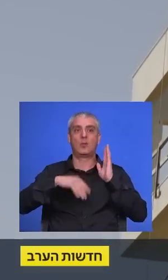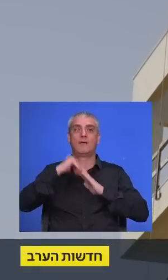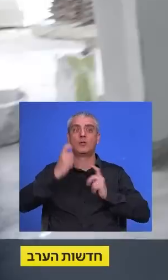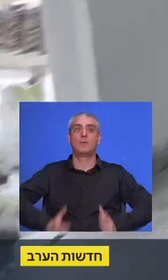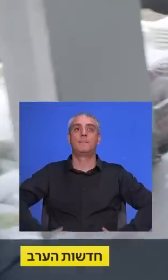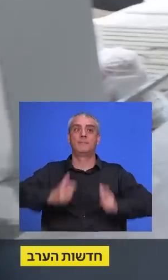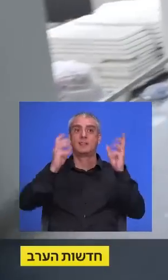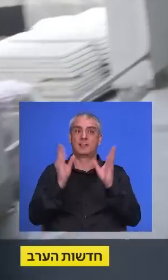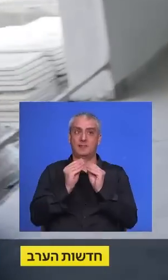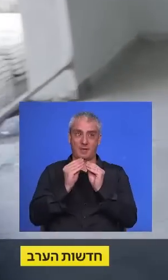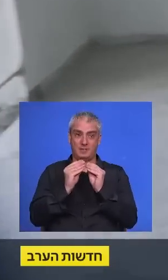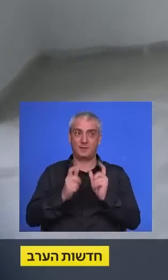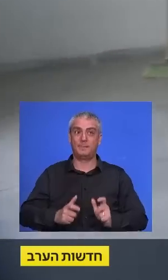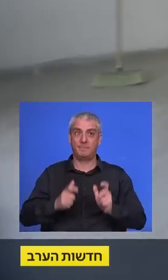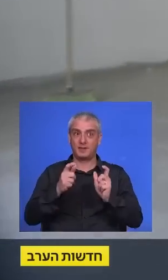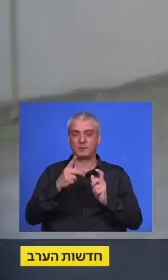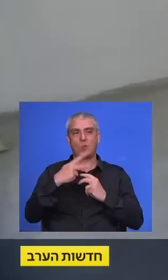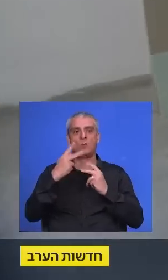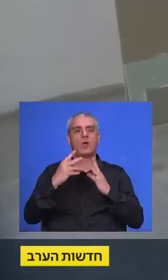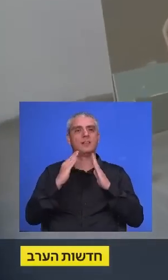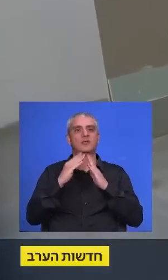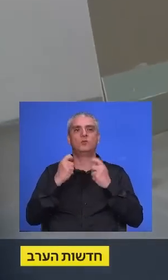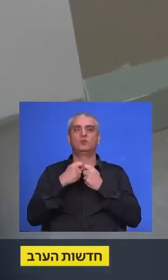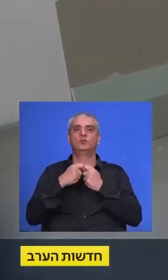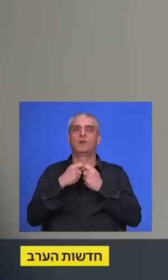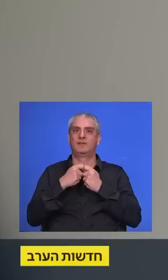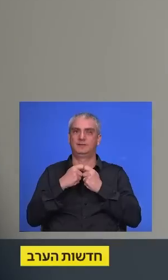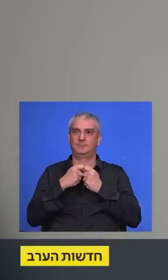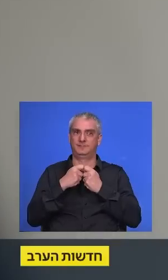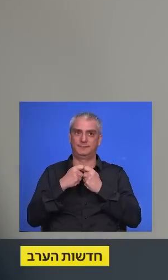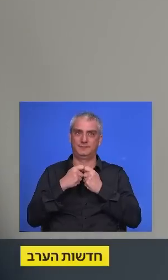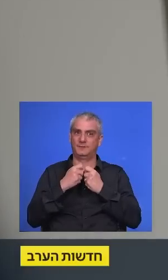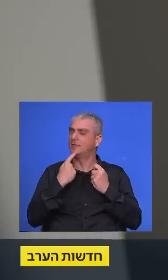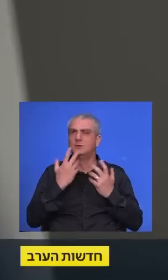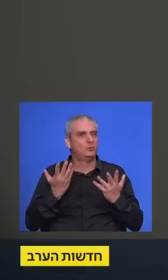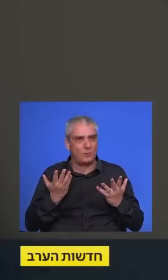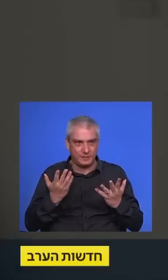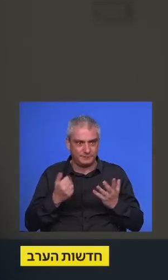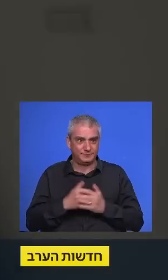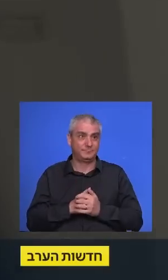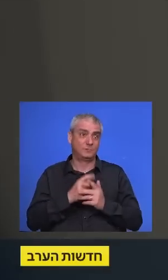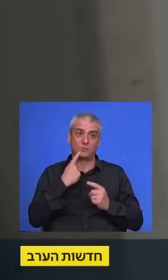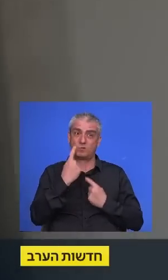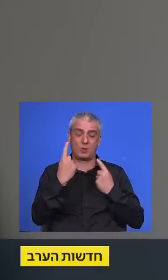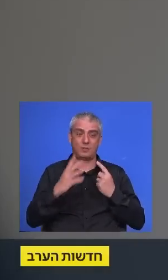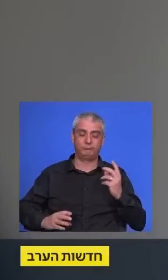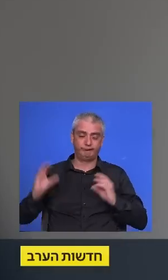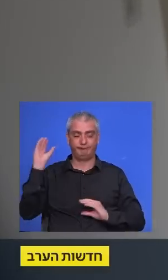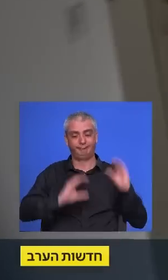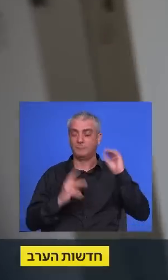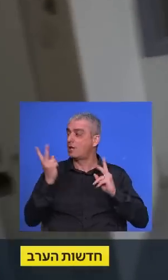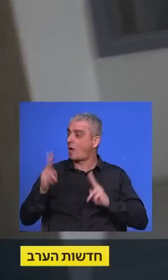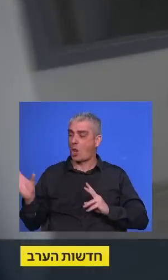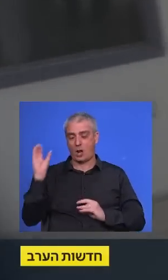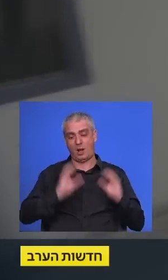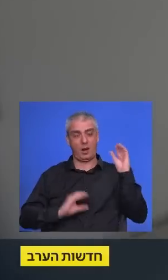בניין ביחד. בניין שהוא בעצם פרויקט דיור שיתופי. מה זה אומר? זה אומר שכל אחד שם כמה כסף שהוא